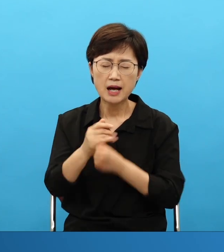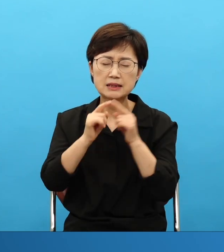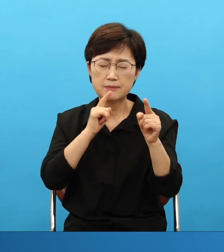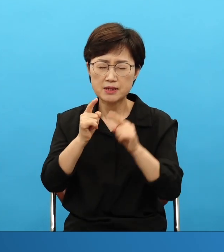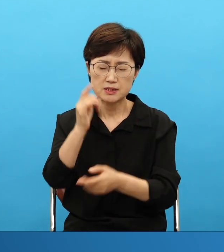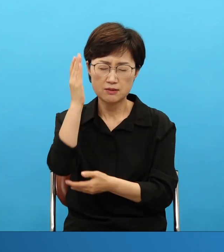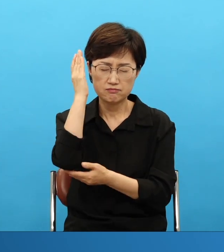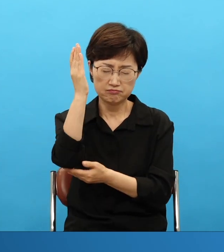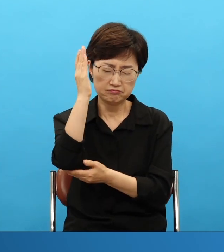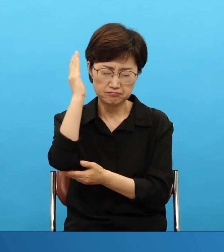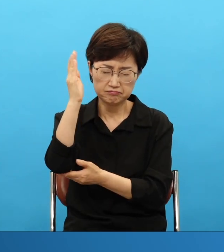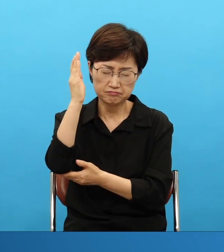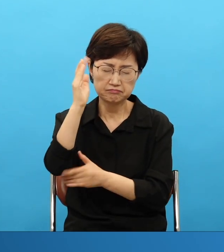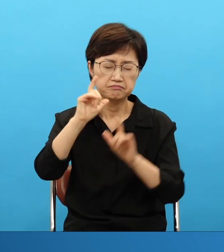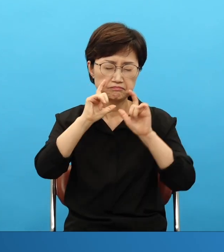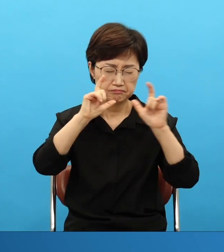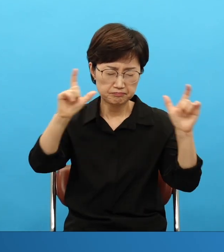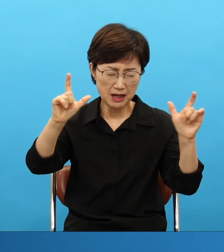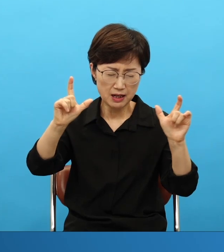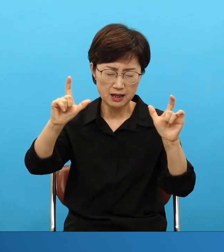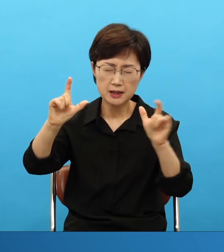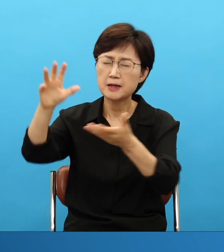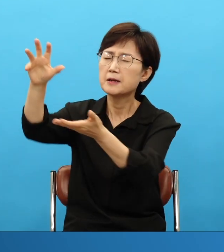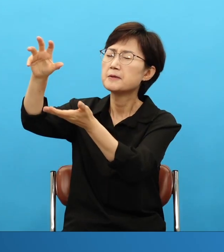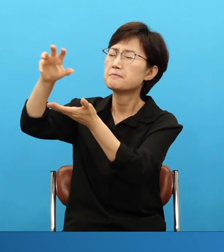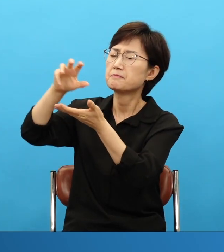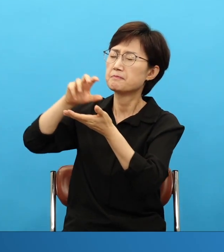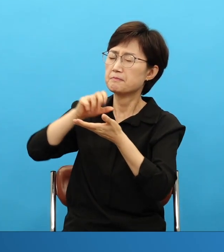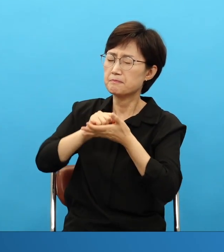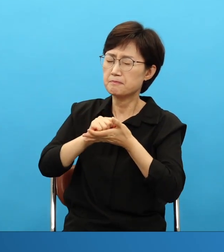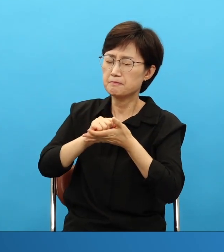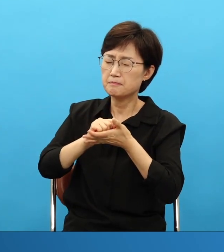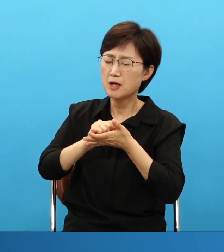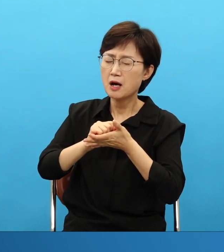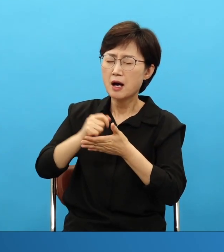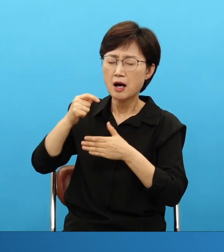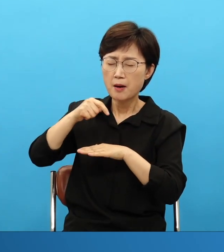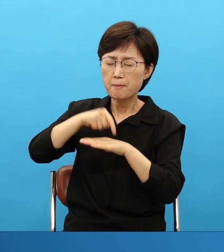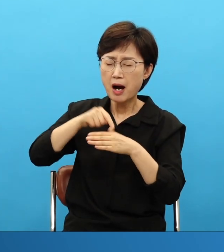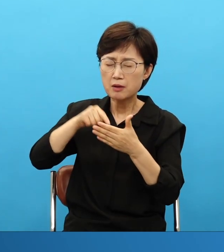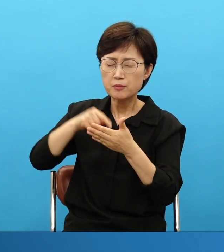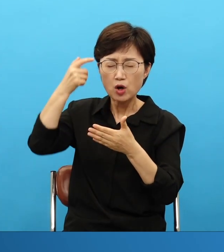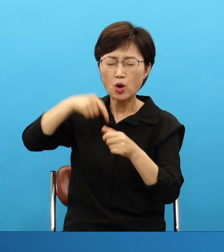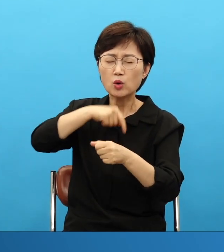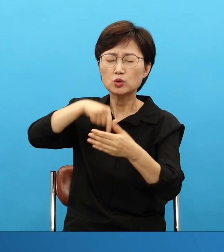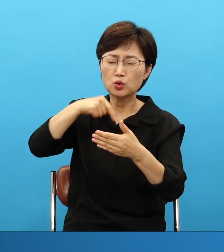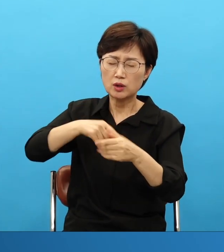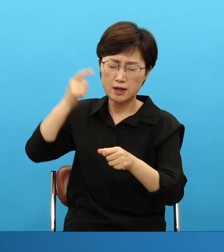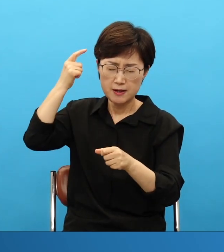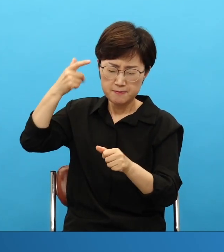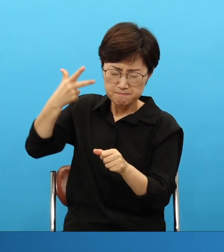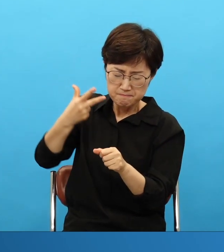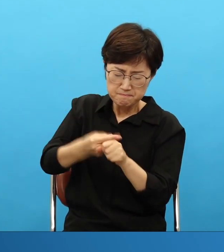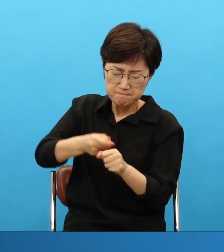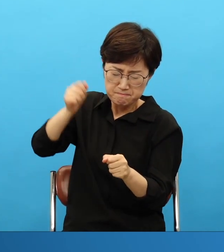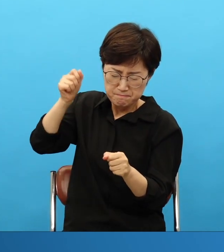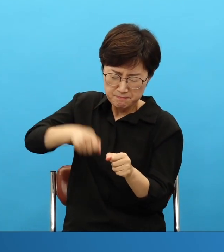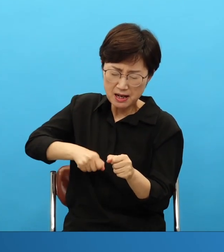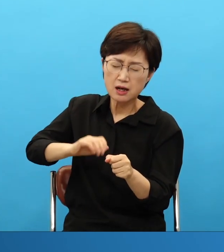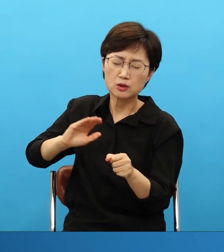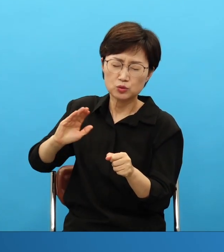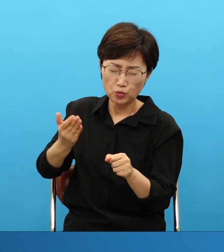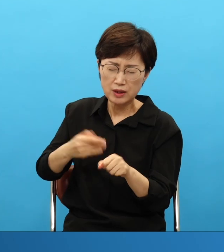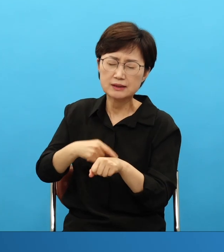하서 속 힌 과같이 되어 육체의 질병과 드러나지 않는 오래된 것들이